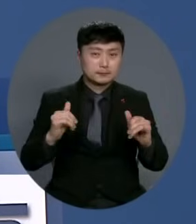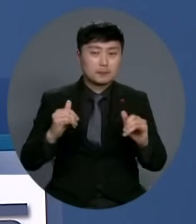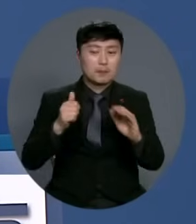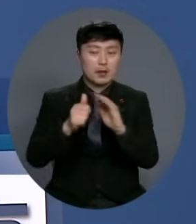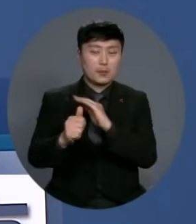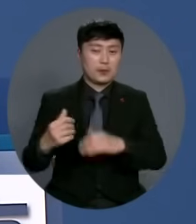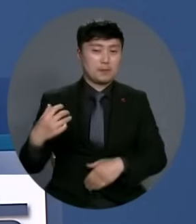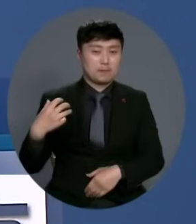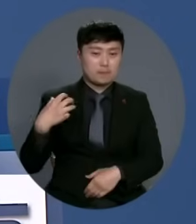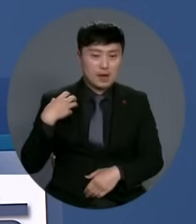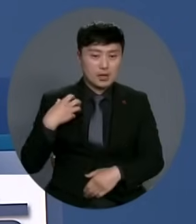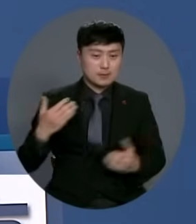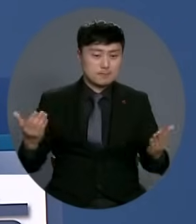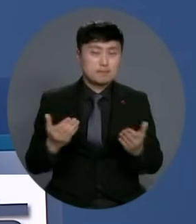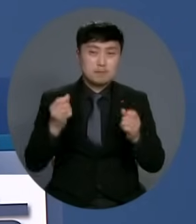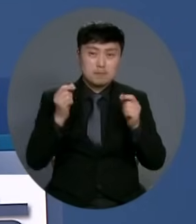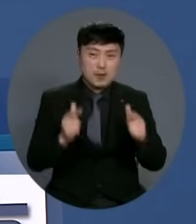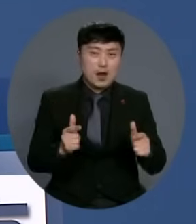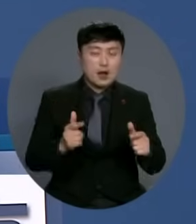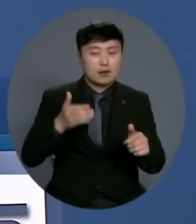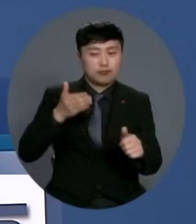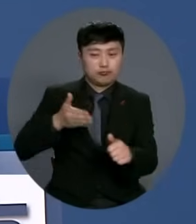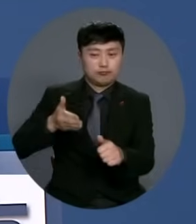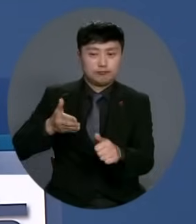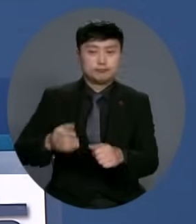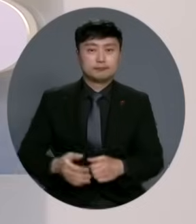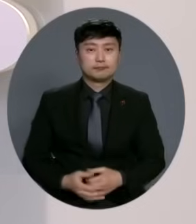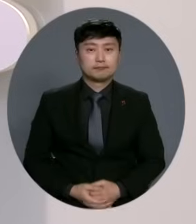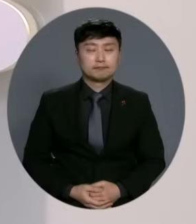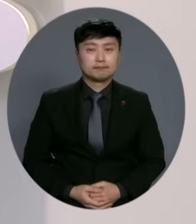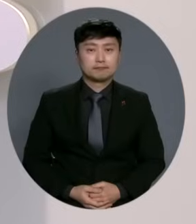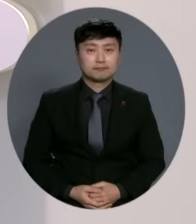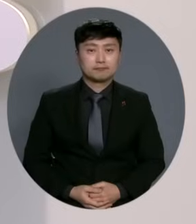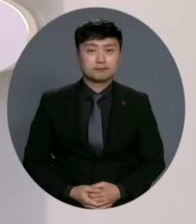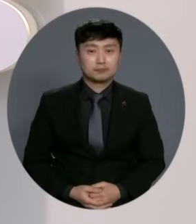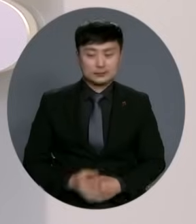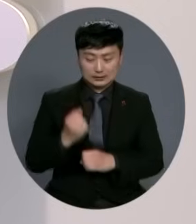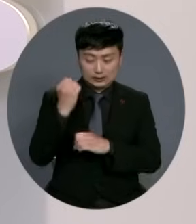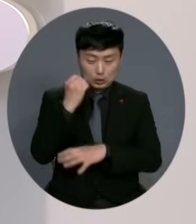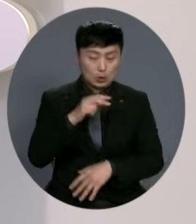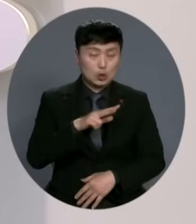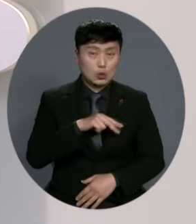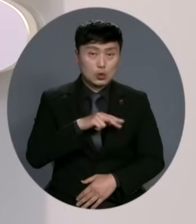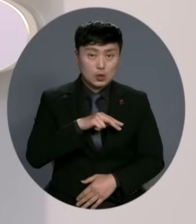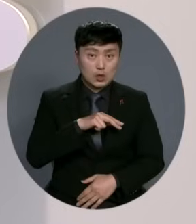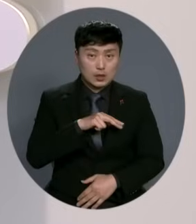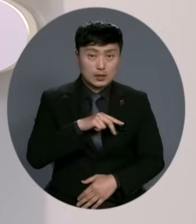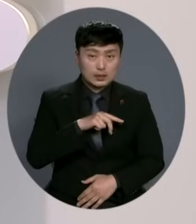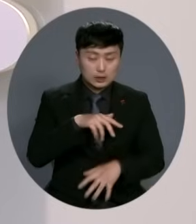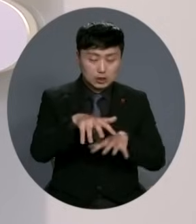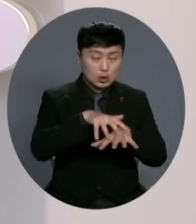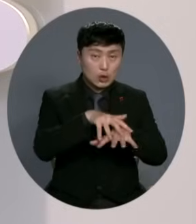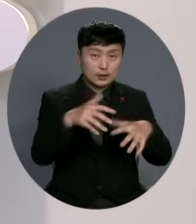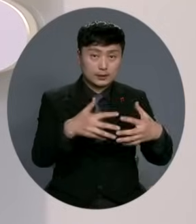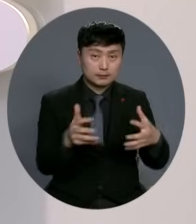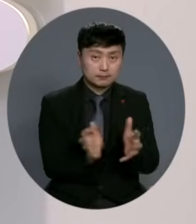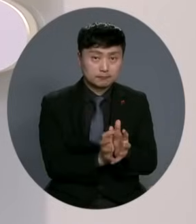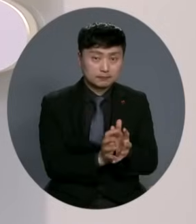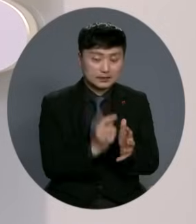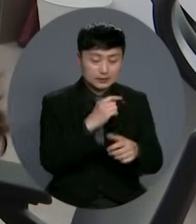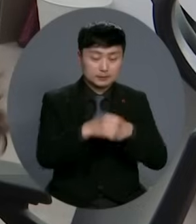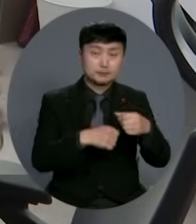있도록 일할 수 있는 기회를 주십시오 풀뿌리 기초 위원들로 총선기획단을 구성한 대구